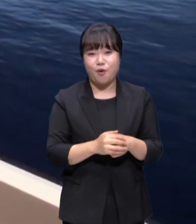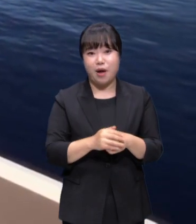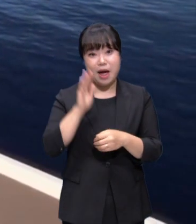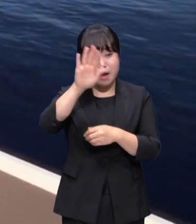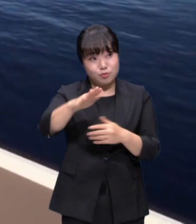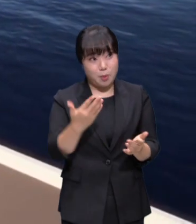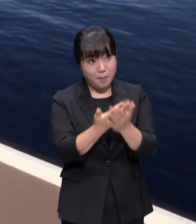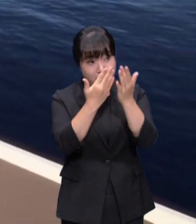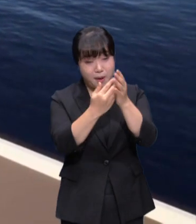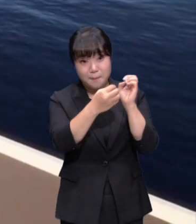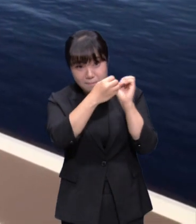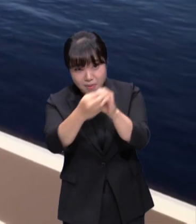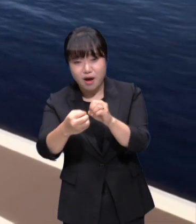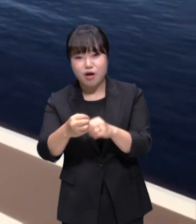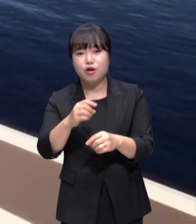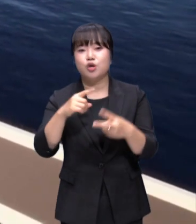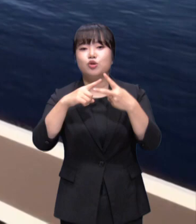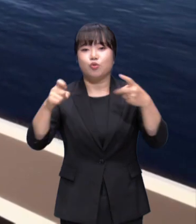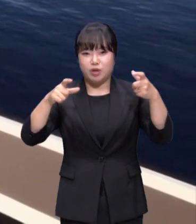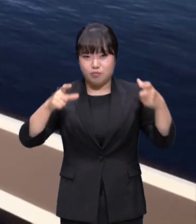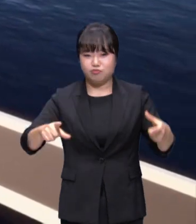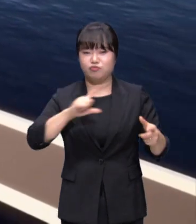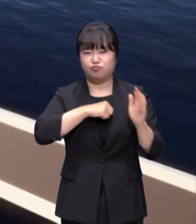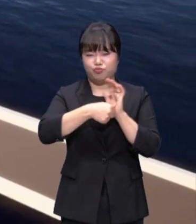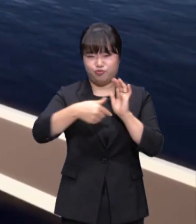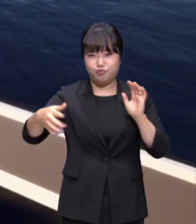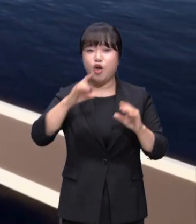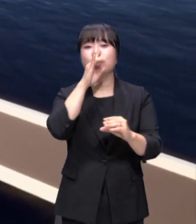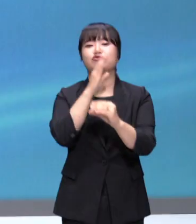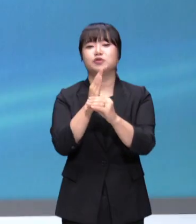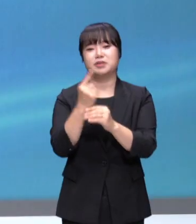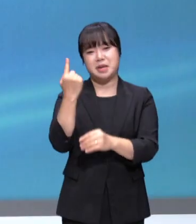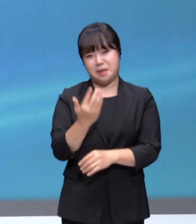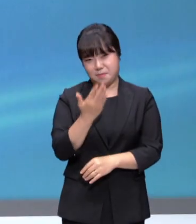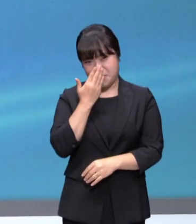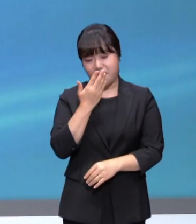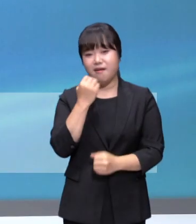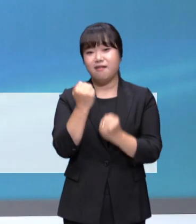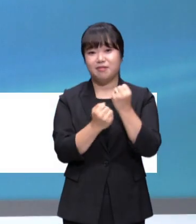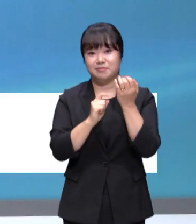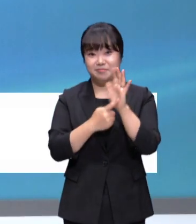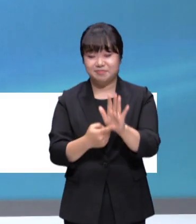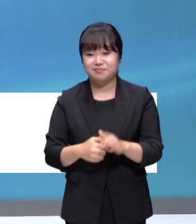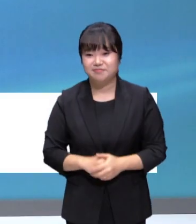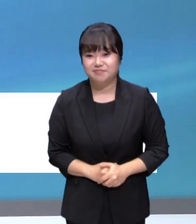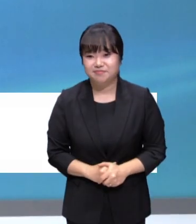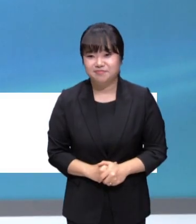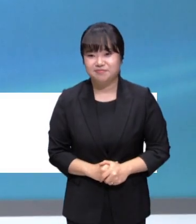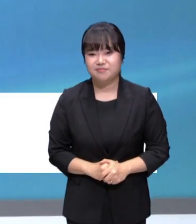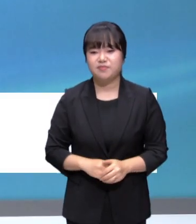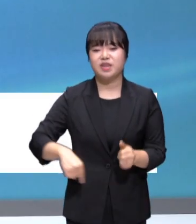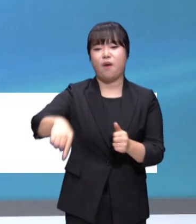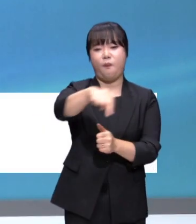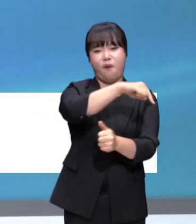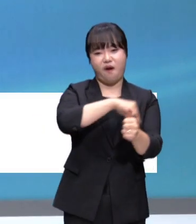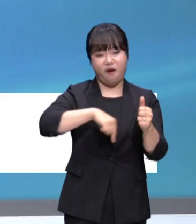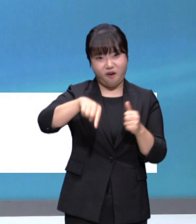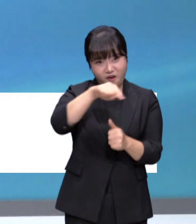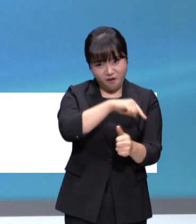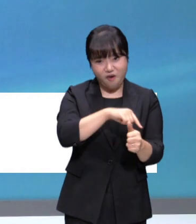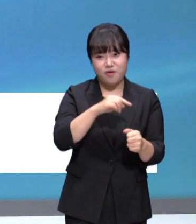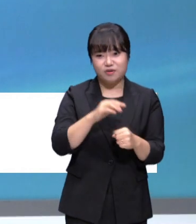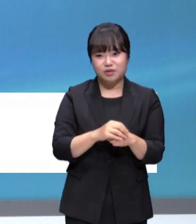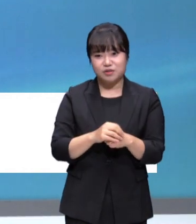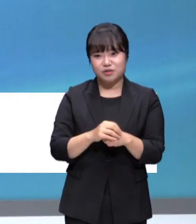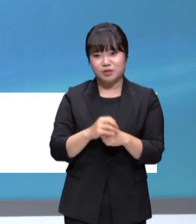개발을 통해 동대문의 랜드마크가 될 것이라고도 덧붙였습니다. 네, 이제 그 환경적인 요인이나 집진 시설